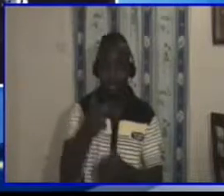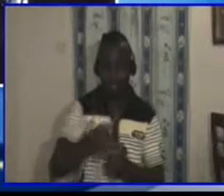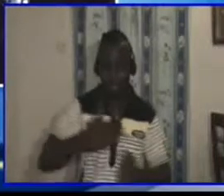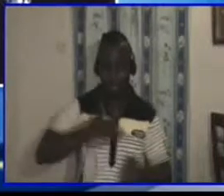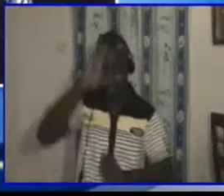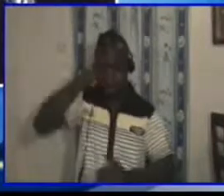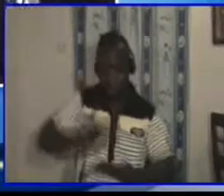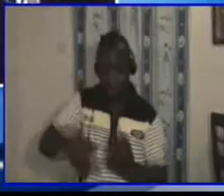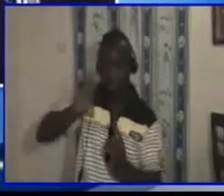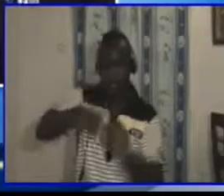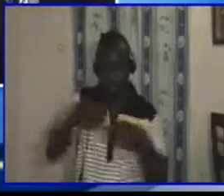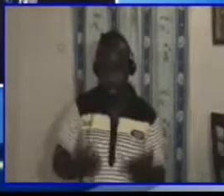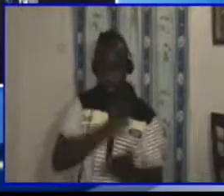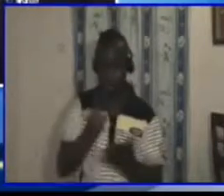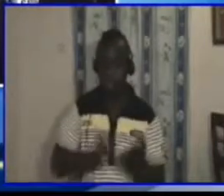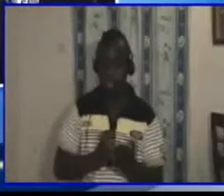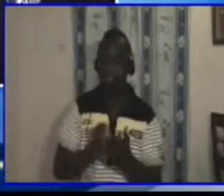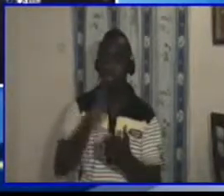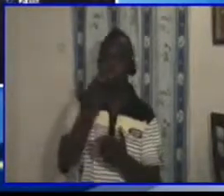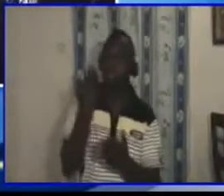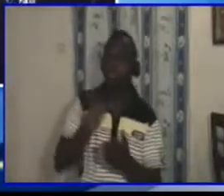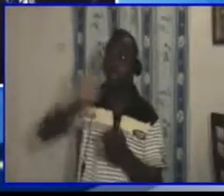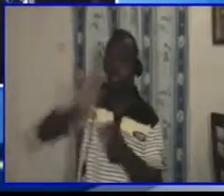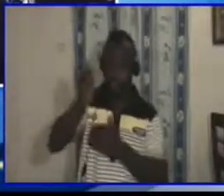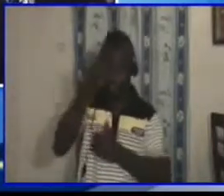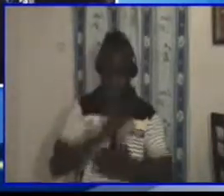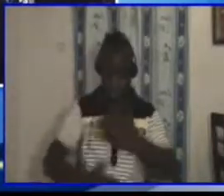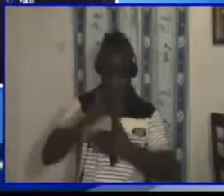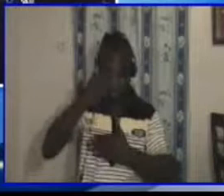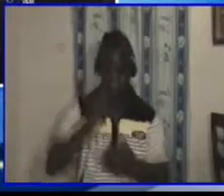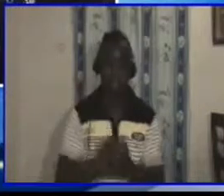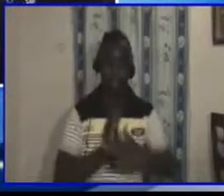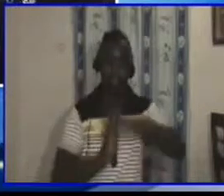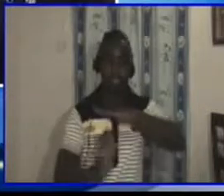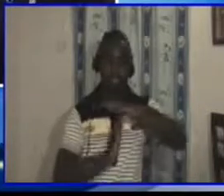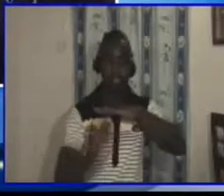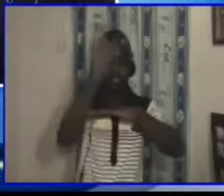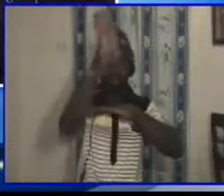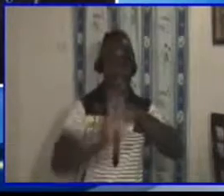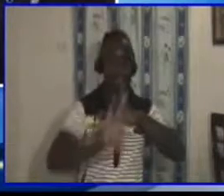tu sei mio figlio oggi ti ho generato